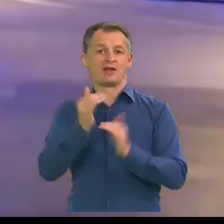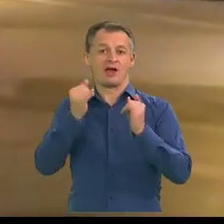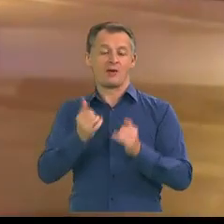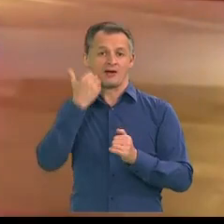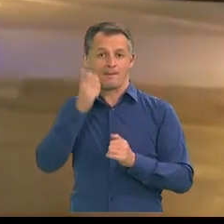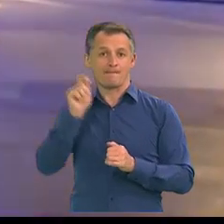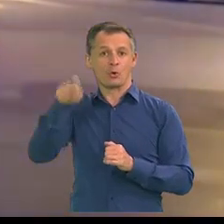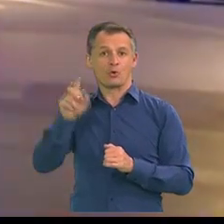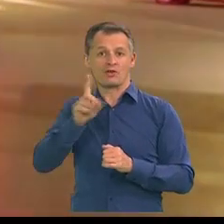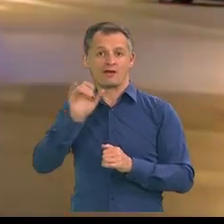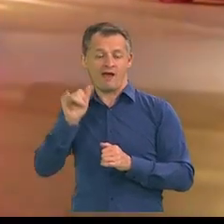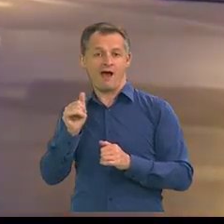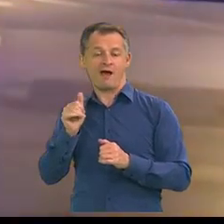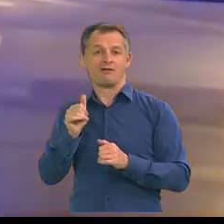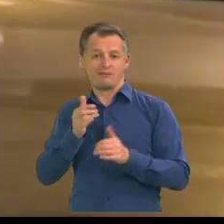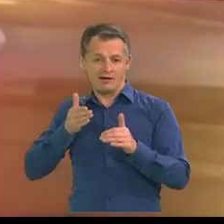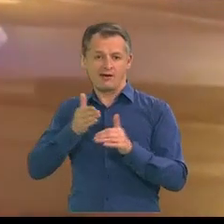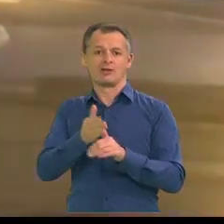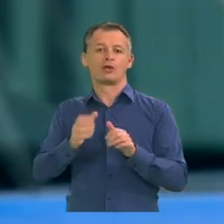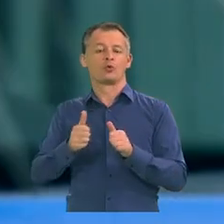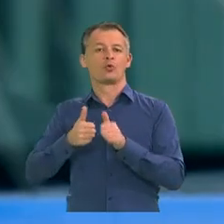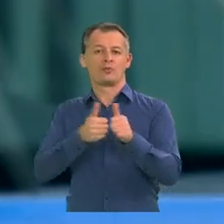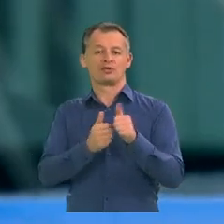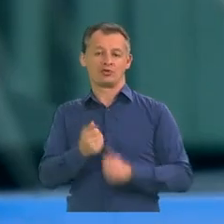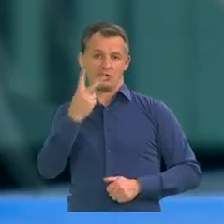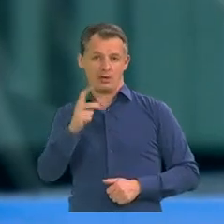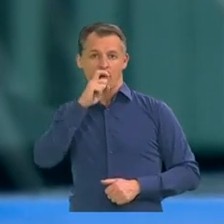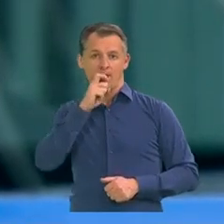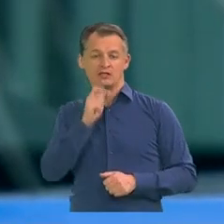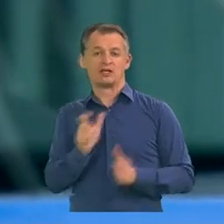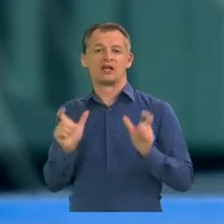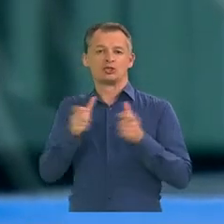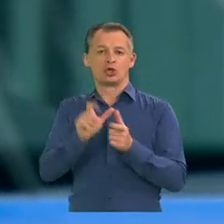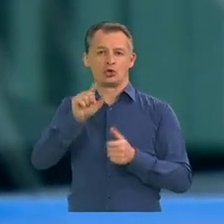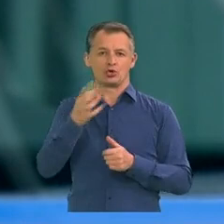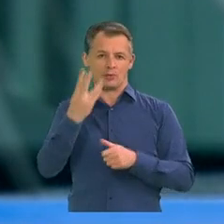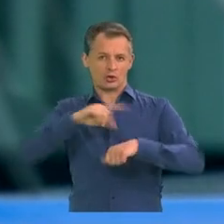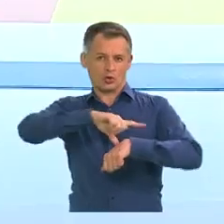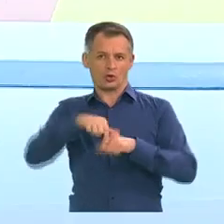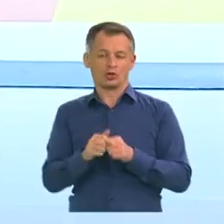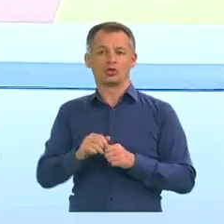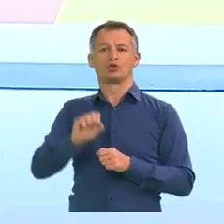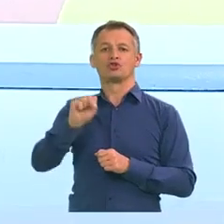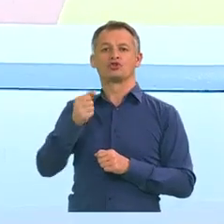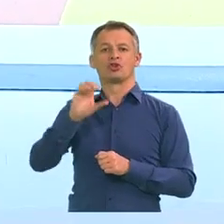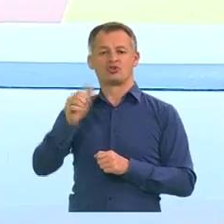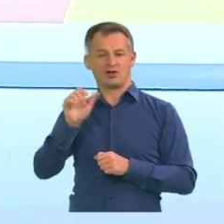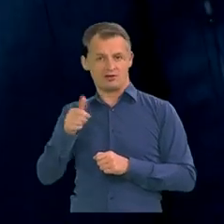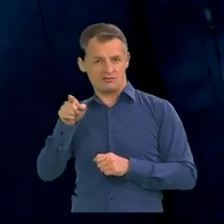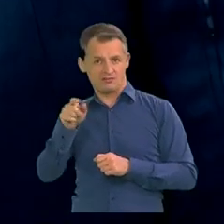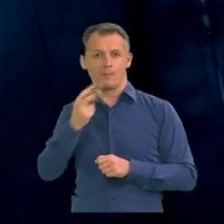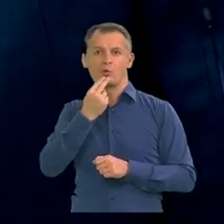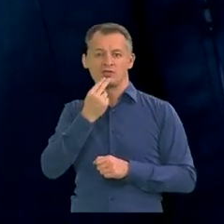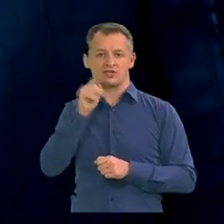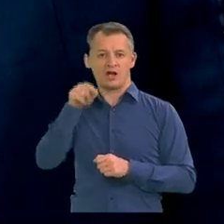DNA au intrat pe fir. Cei doi bărbați sunt momentan reținuți pentru 24 de ore. Ion Șoricică, fostul șef al Brigăzii Rutiere București în anii 90,